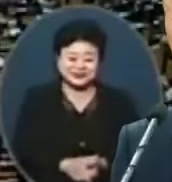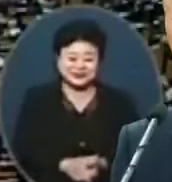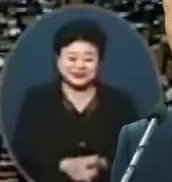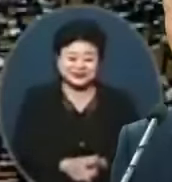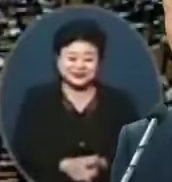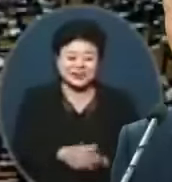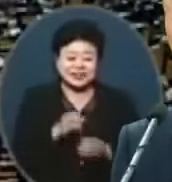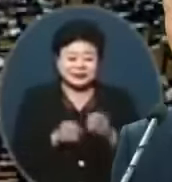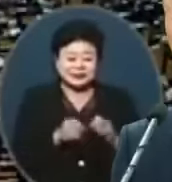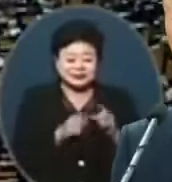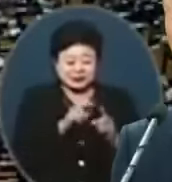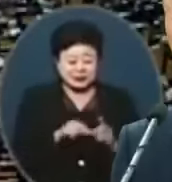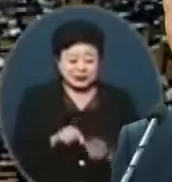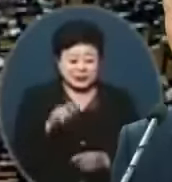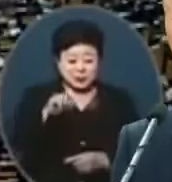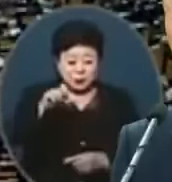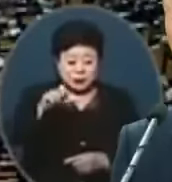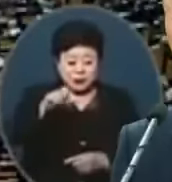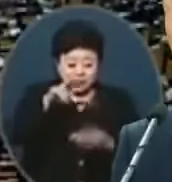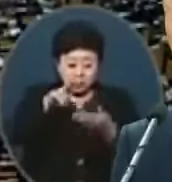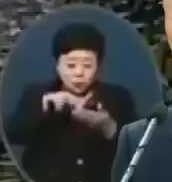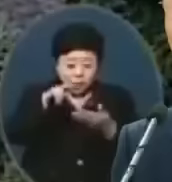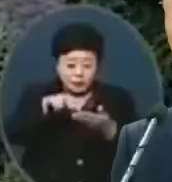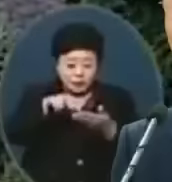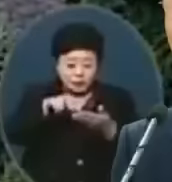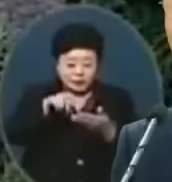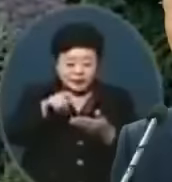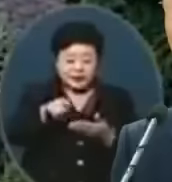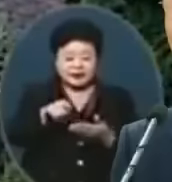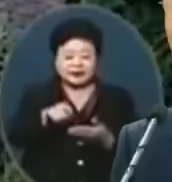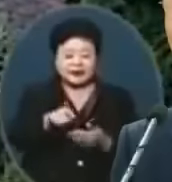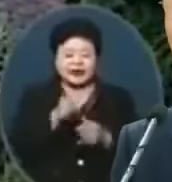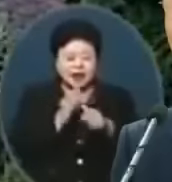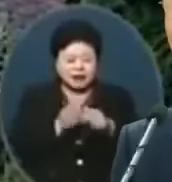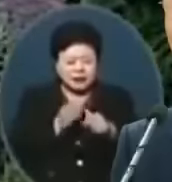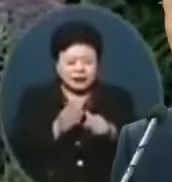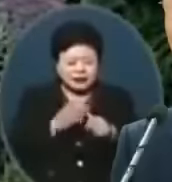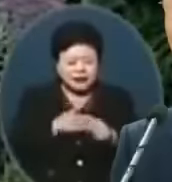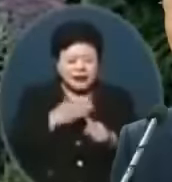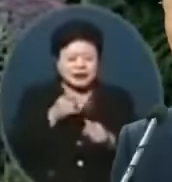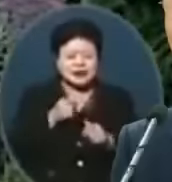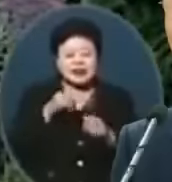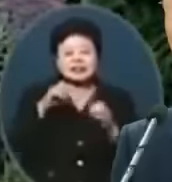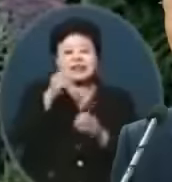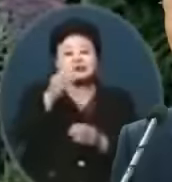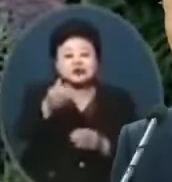시편 91편 15절에는 그가 내게 간구하리니 내가 그에게 응답하리라.